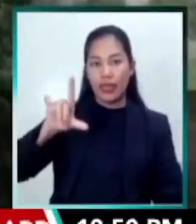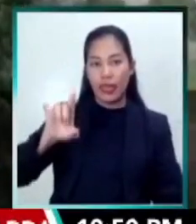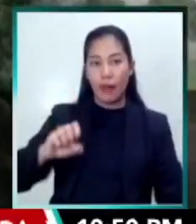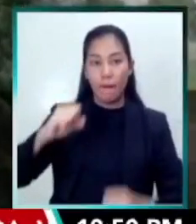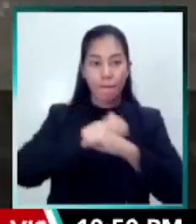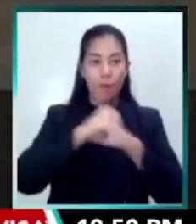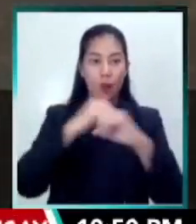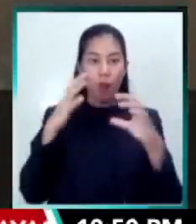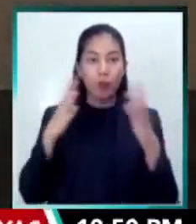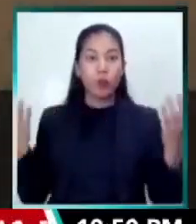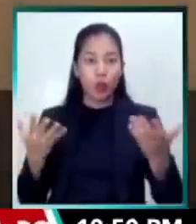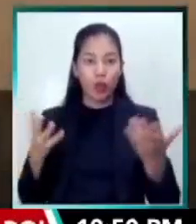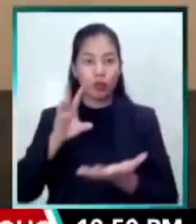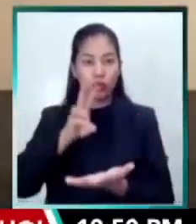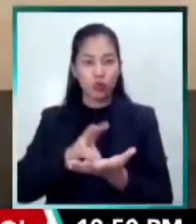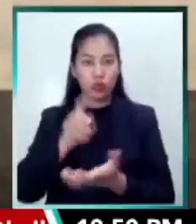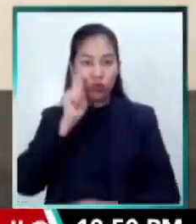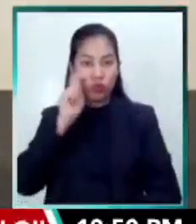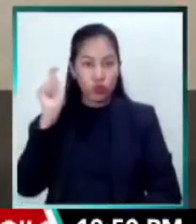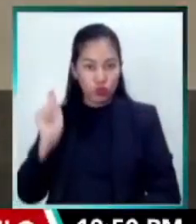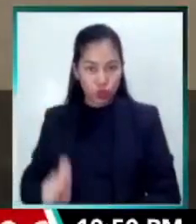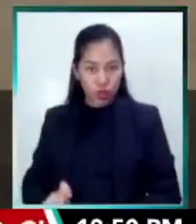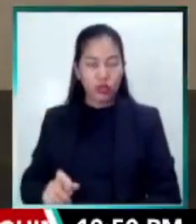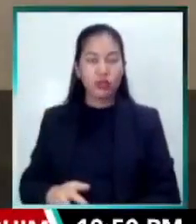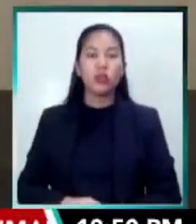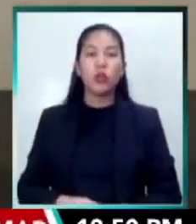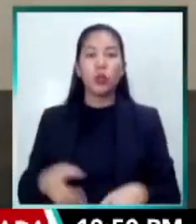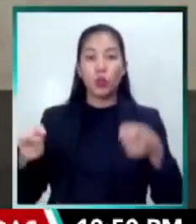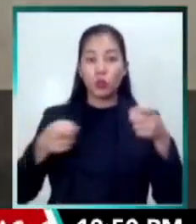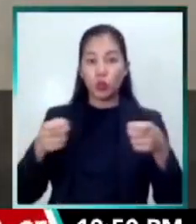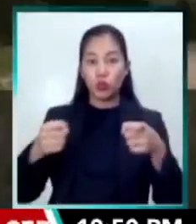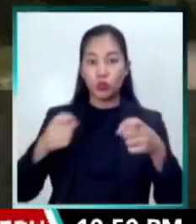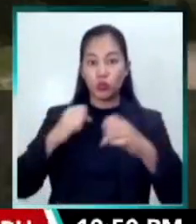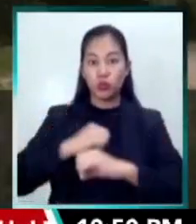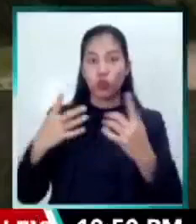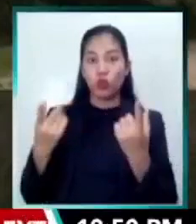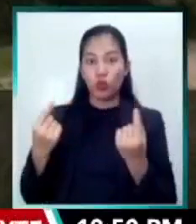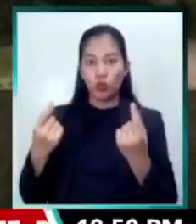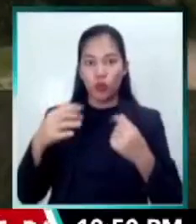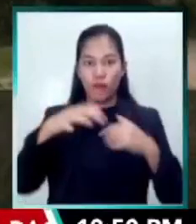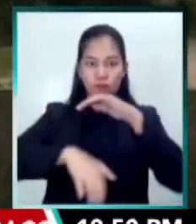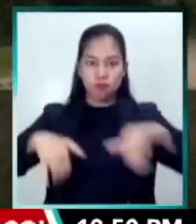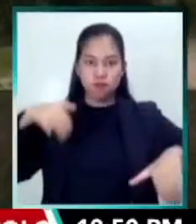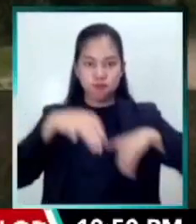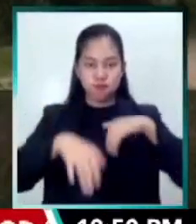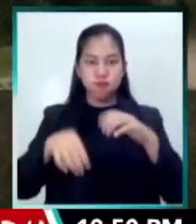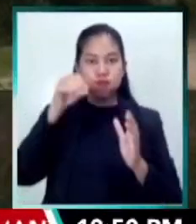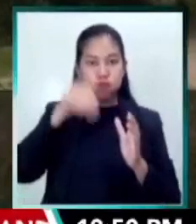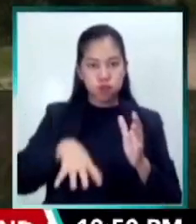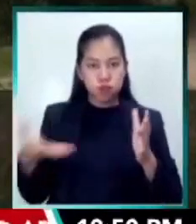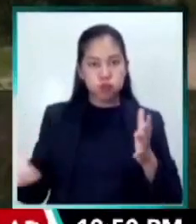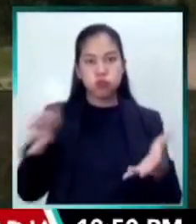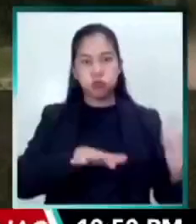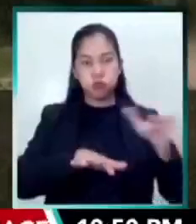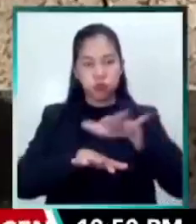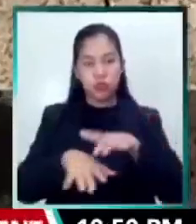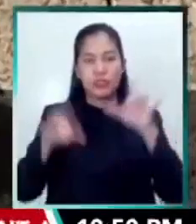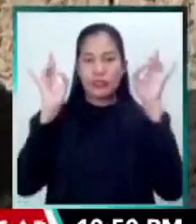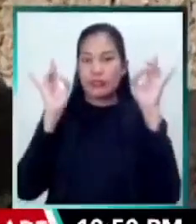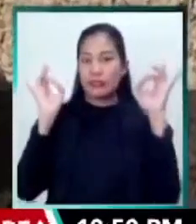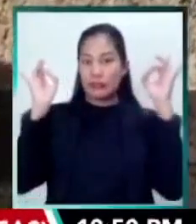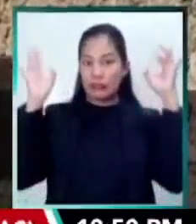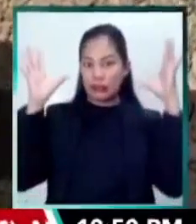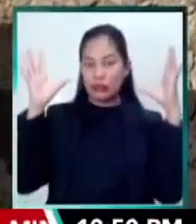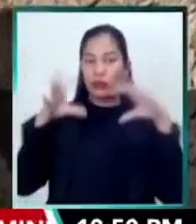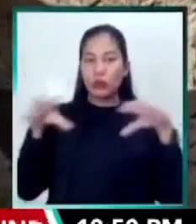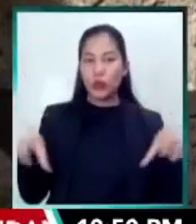Para makontrol ang pagsabog, ibinaon muna ang mga ito sa lupa. Mapanganib ang trabahong ginagawa ng mga de-mining crew, lalo na't